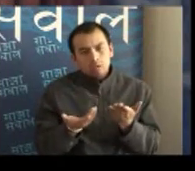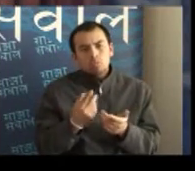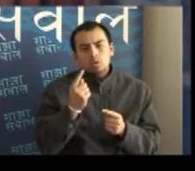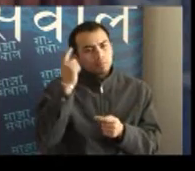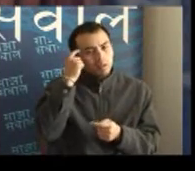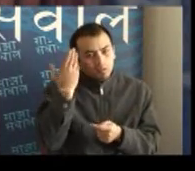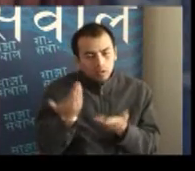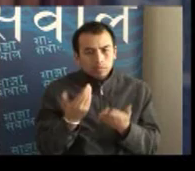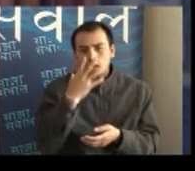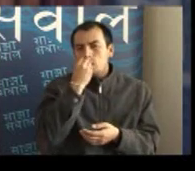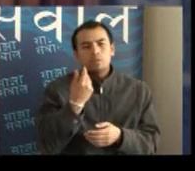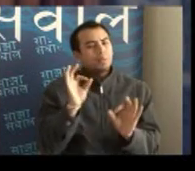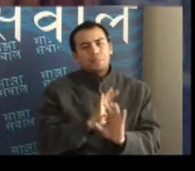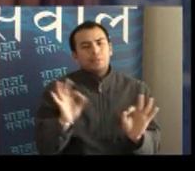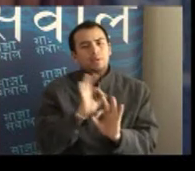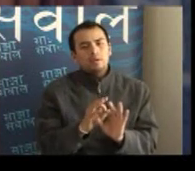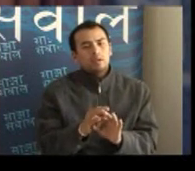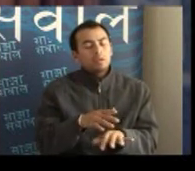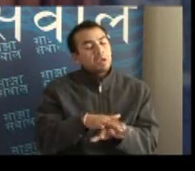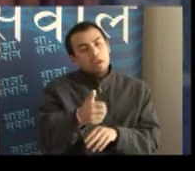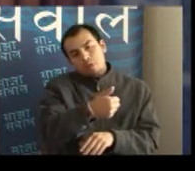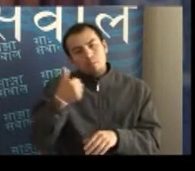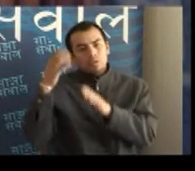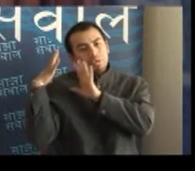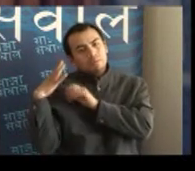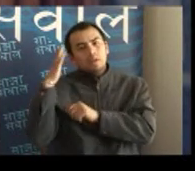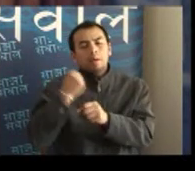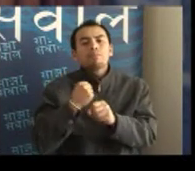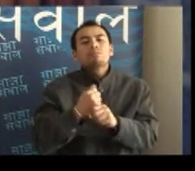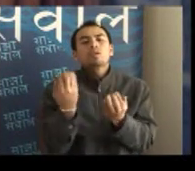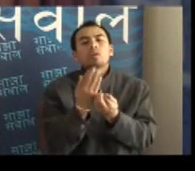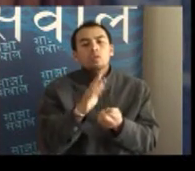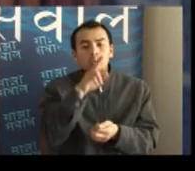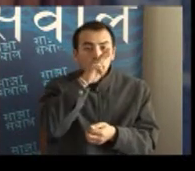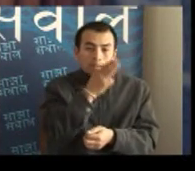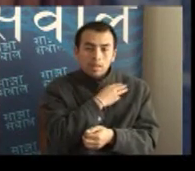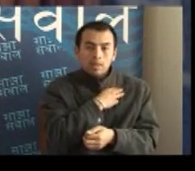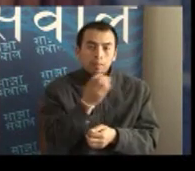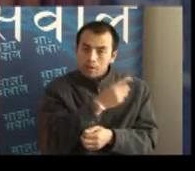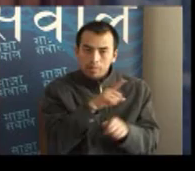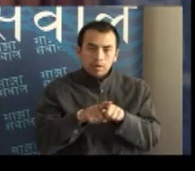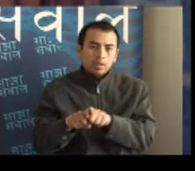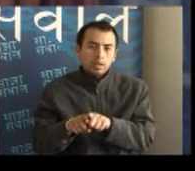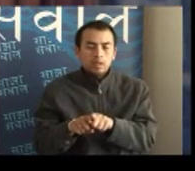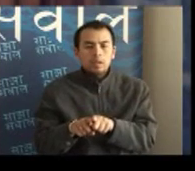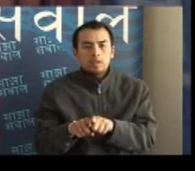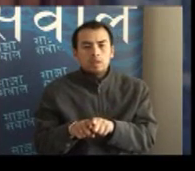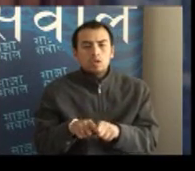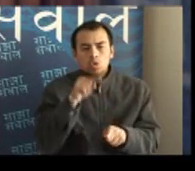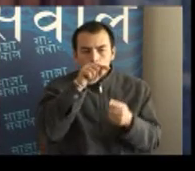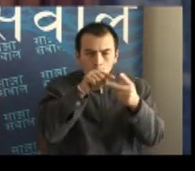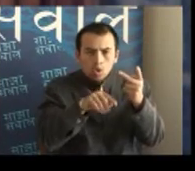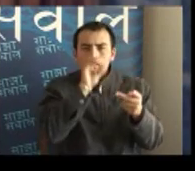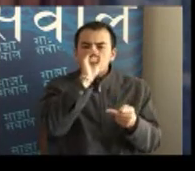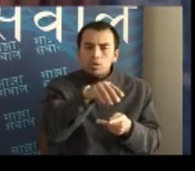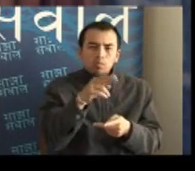परेको छ कि छैन? अप्ठ्यारो महसुस छैन, उहाँहरू यति किसिमको जिम्मेवारी हुनुहुन्छ कि यदि बोल्ने मान्छेहरूलाई भन्दा बोल्ने मान्छेहरूबाटै ल यो यसमा यसो गरौँ